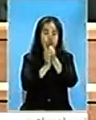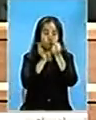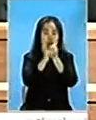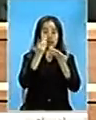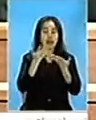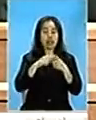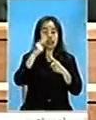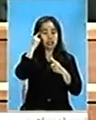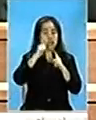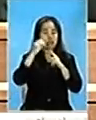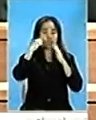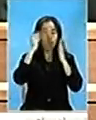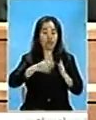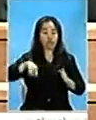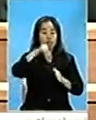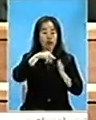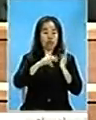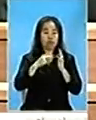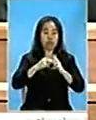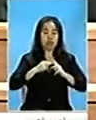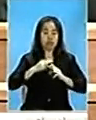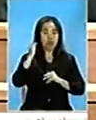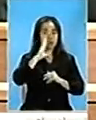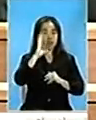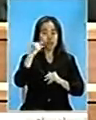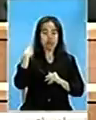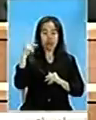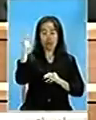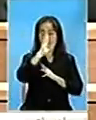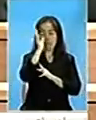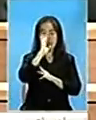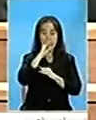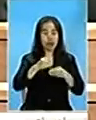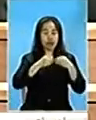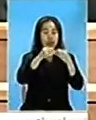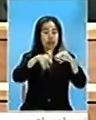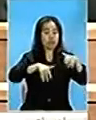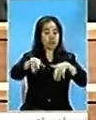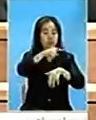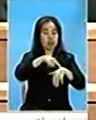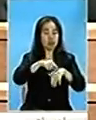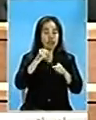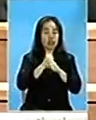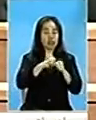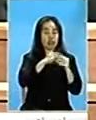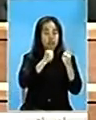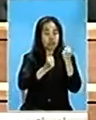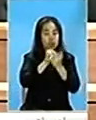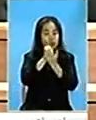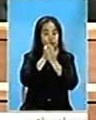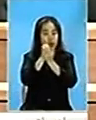าทุกคนไม่มีใครสามารถที่จะได้ประโยชน์อะไรจากประเทศชาติบ้านเมืองแต่เราทุกคนต่างต้องช่